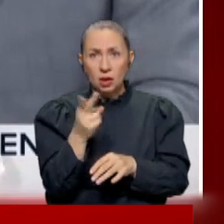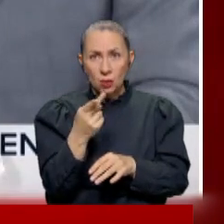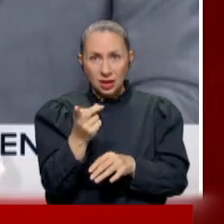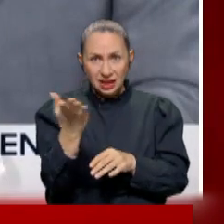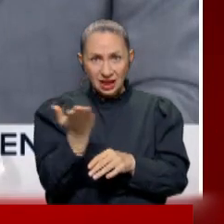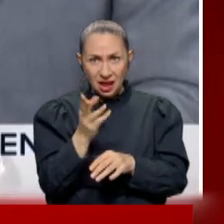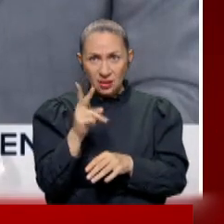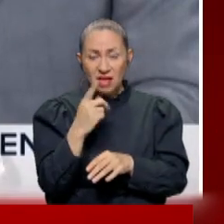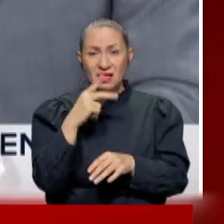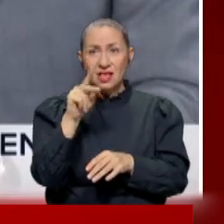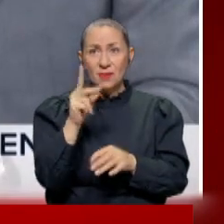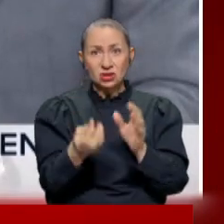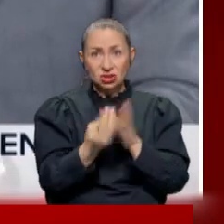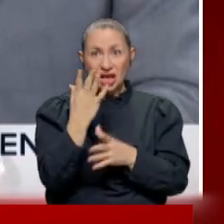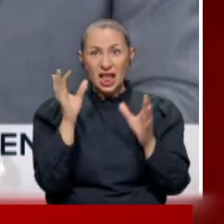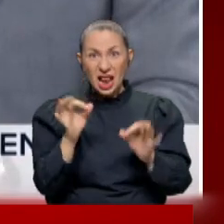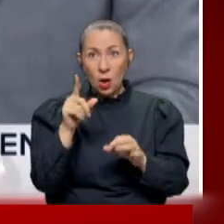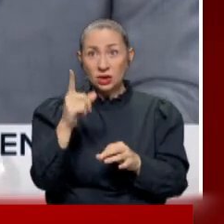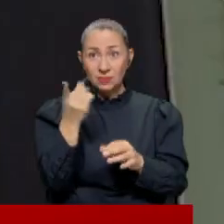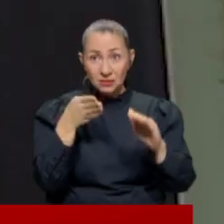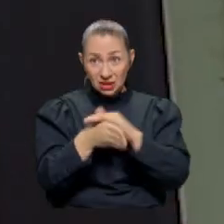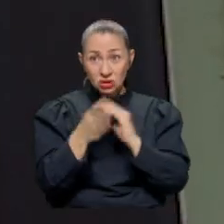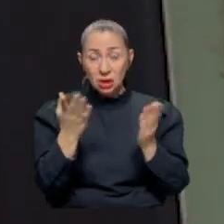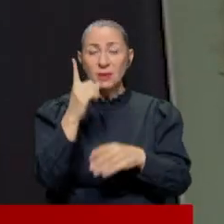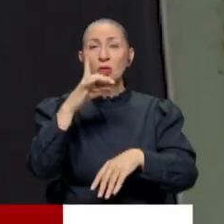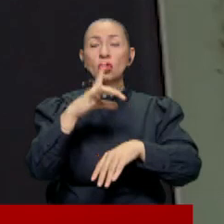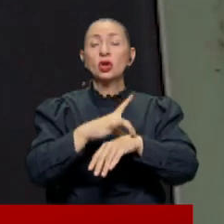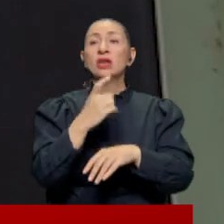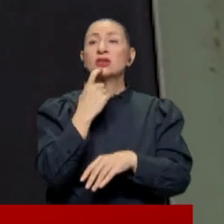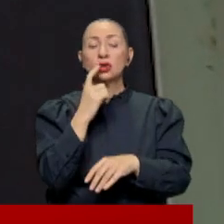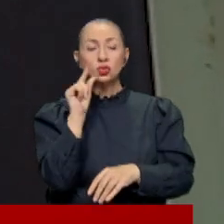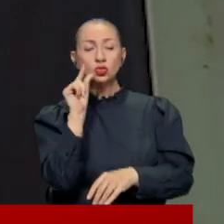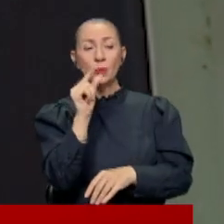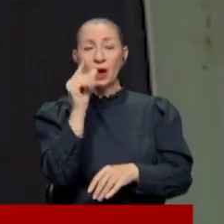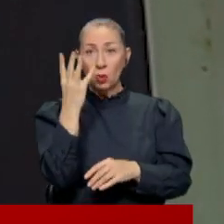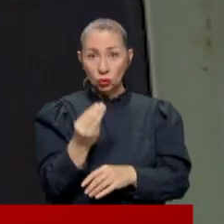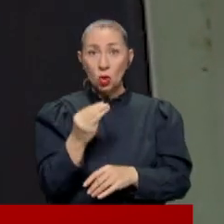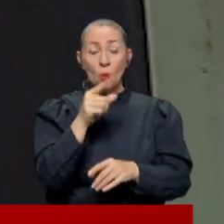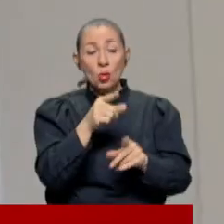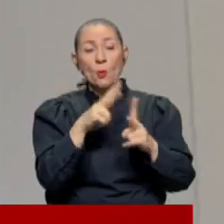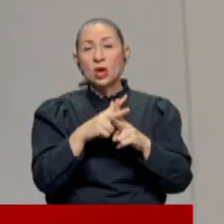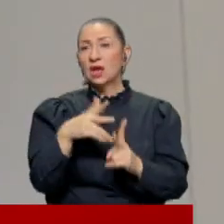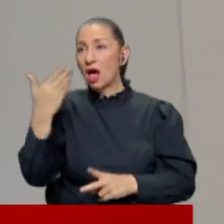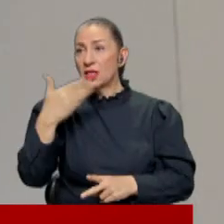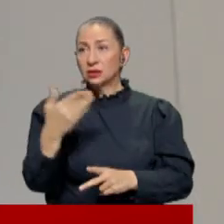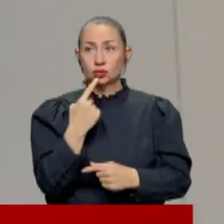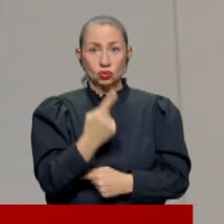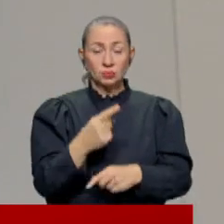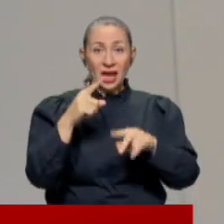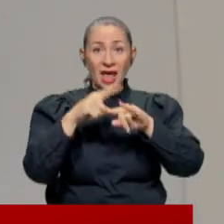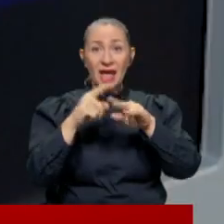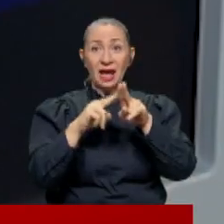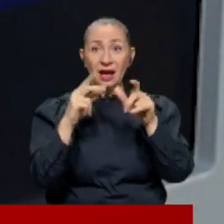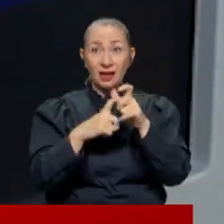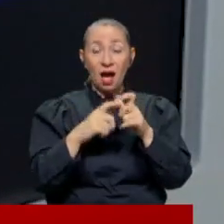Bu gelen rapor 21 yaşında çıktıysa illa oraya birisi mi girmiştir? Bir doktorun yaşından şüphelendiğini, durumu polise anlattığını söylemişti